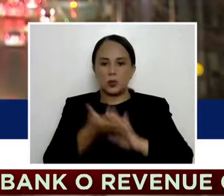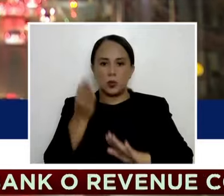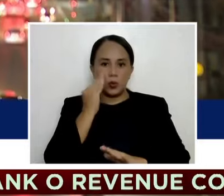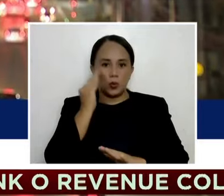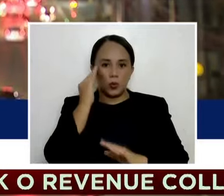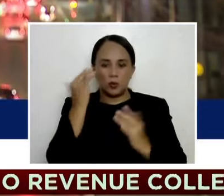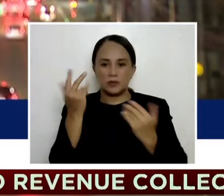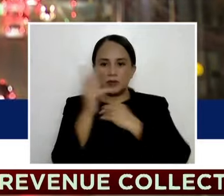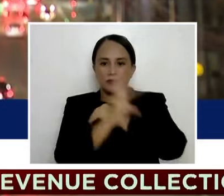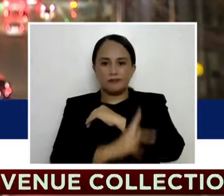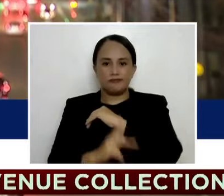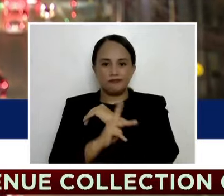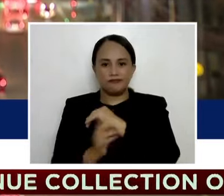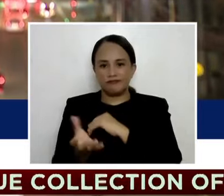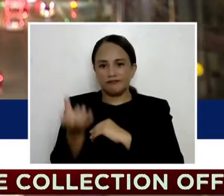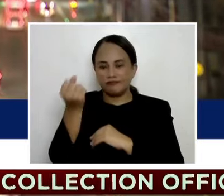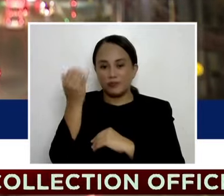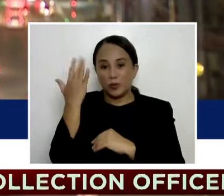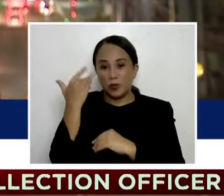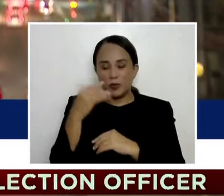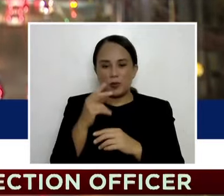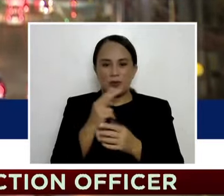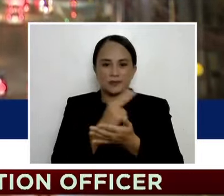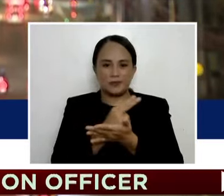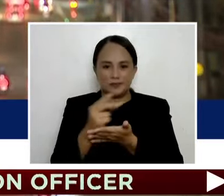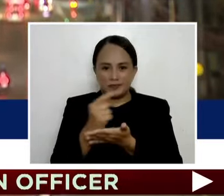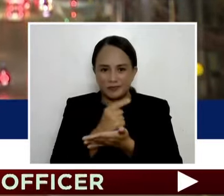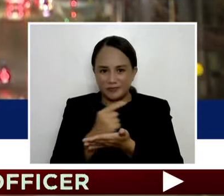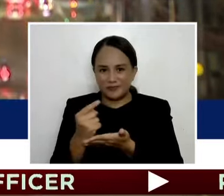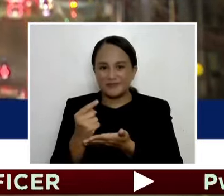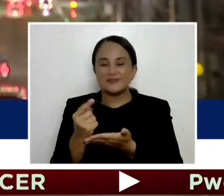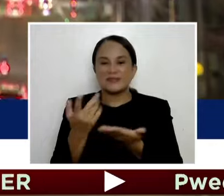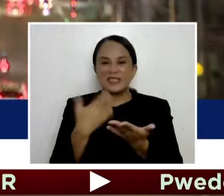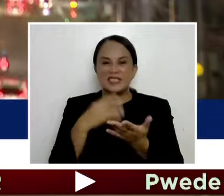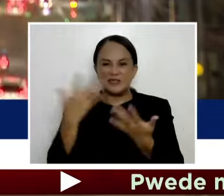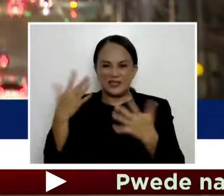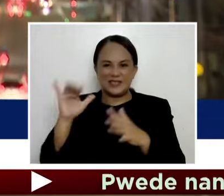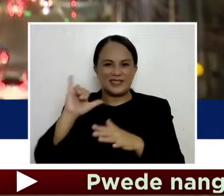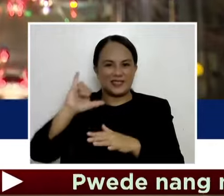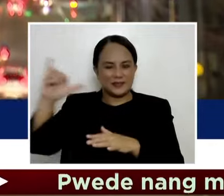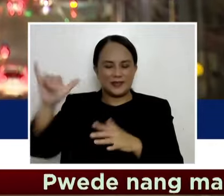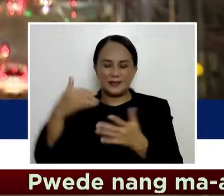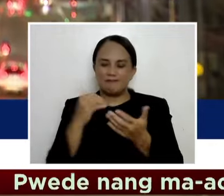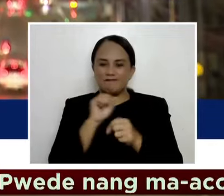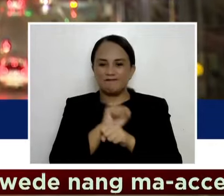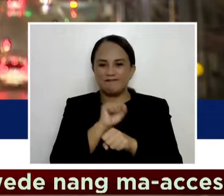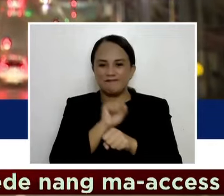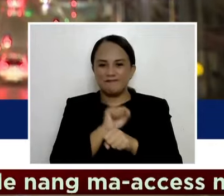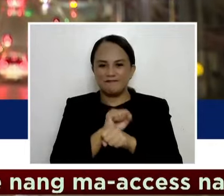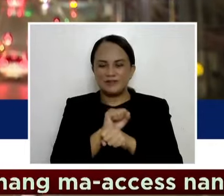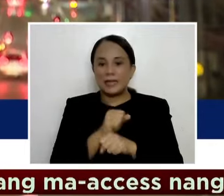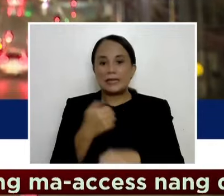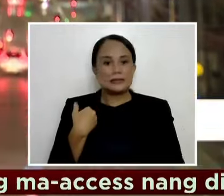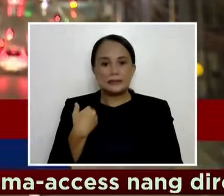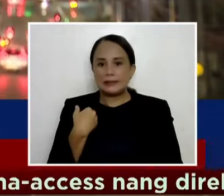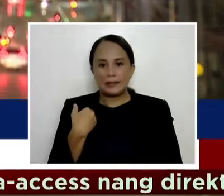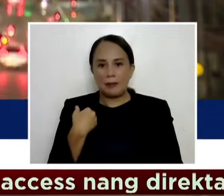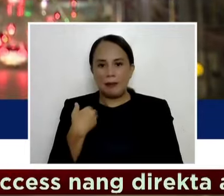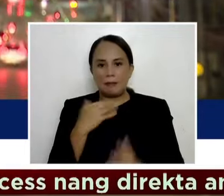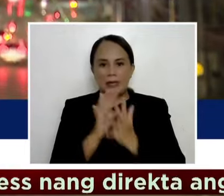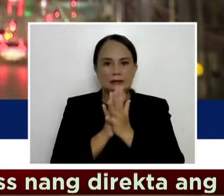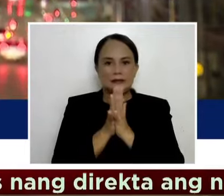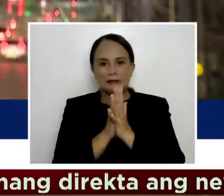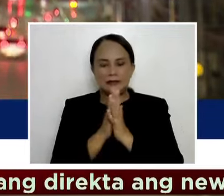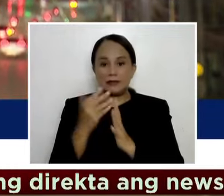mga probinsya para sa Semana Santa. Ito yung mga nakapag-leave na sa trabaho, no? Hindi pa naman masyadong siksikan sa